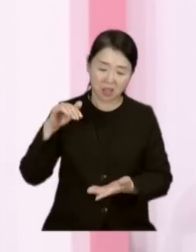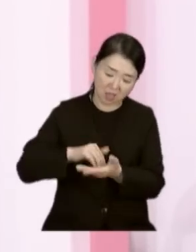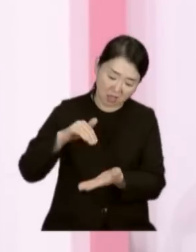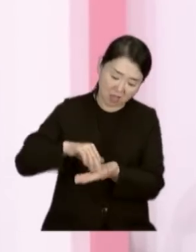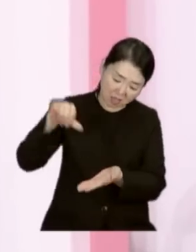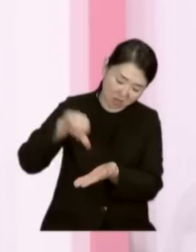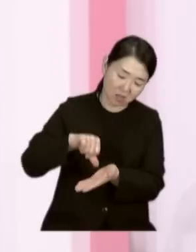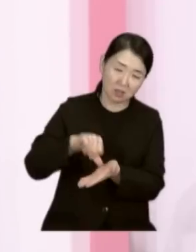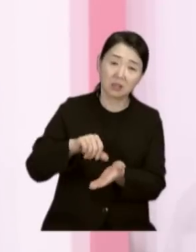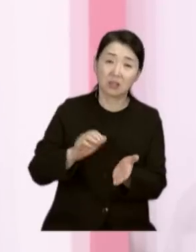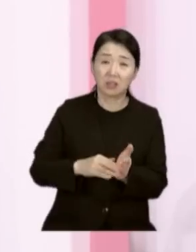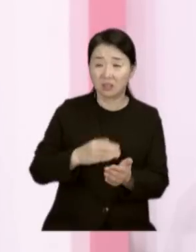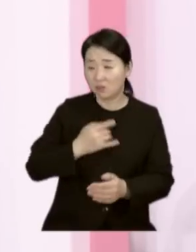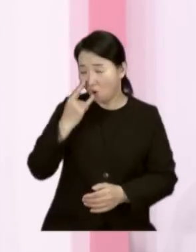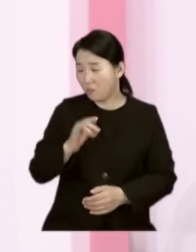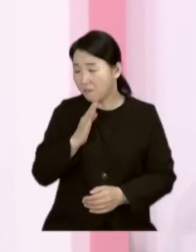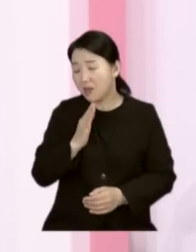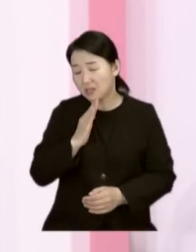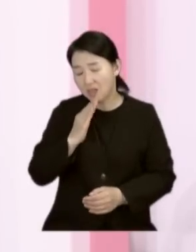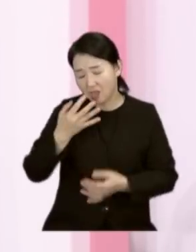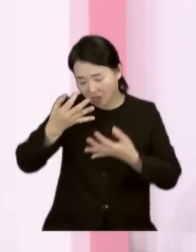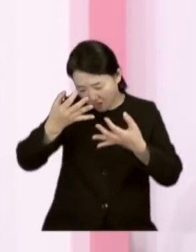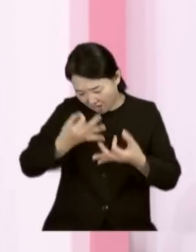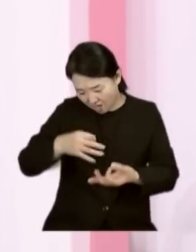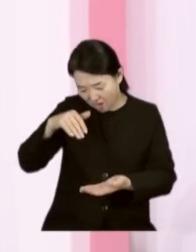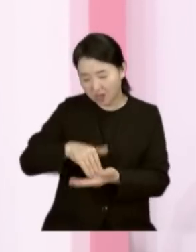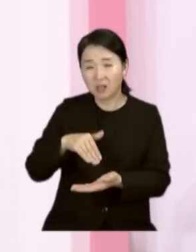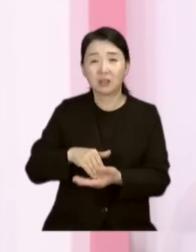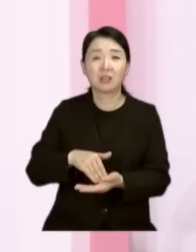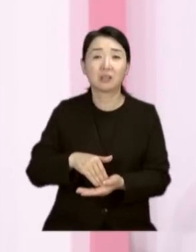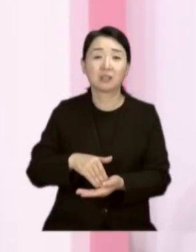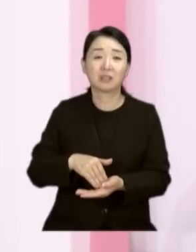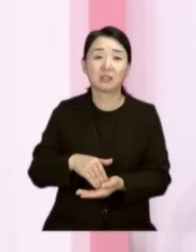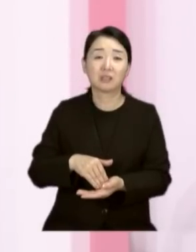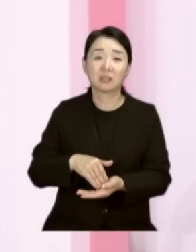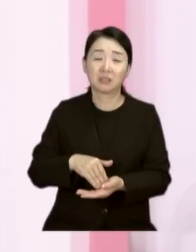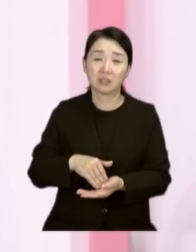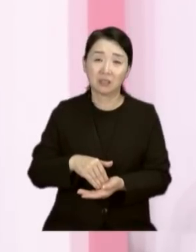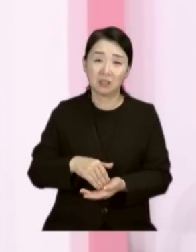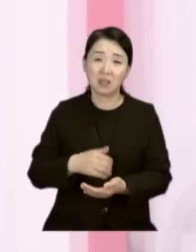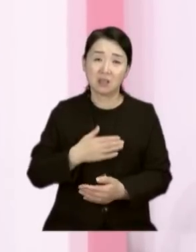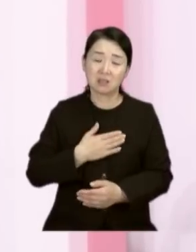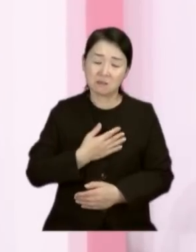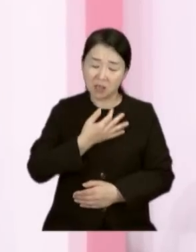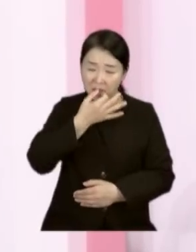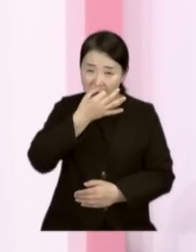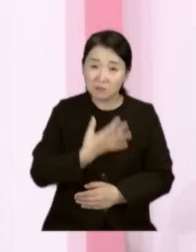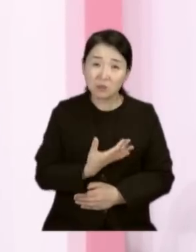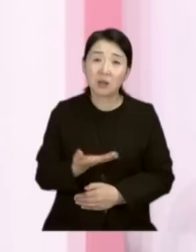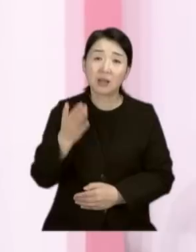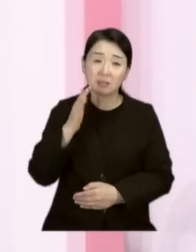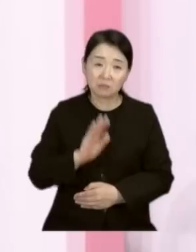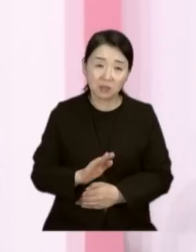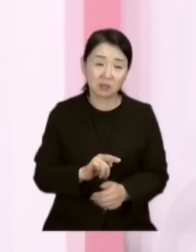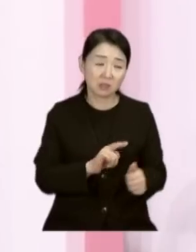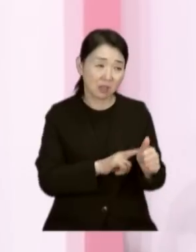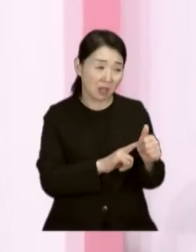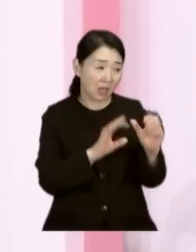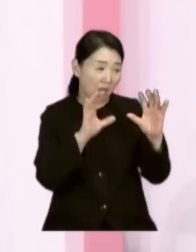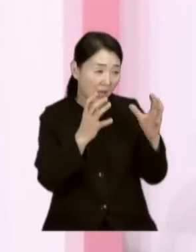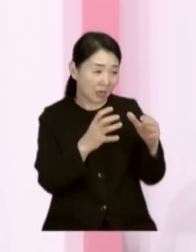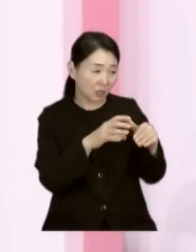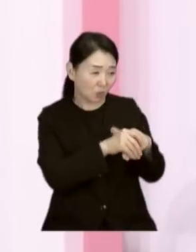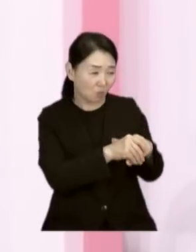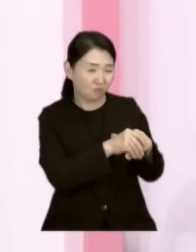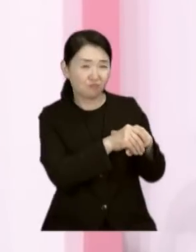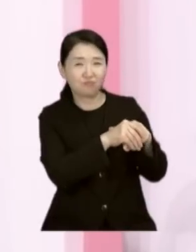엄마냐고. 그래서 정말 숨이 넘어갈 것 같은데도 정말 우경 어린